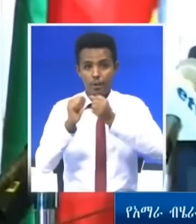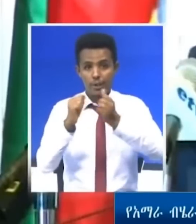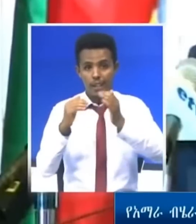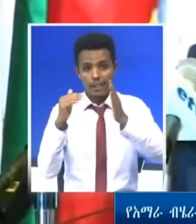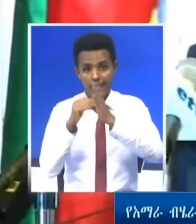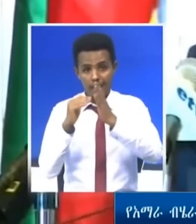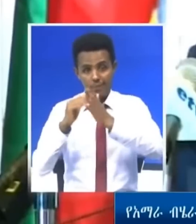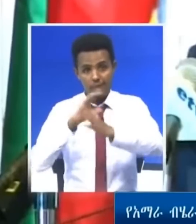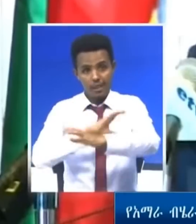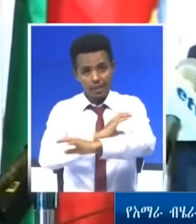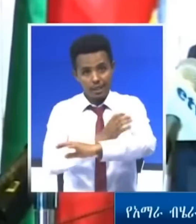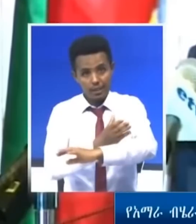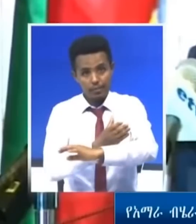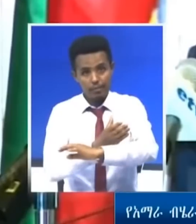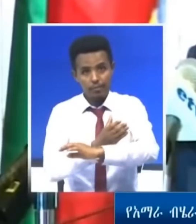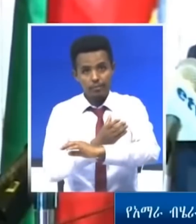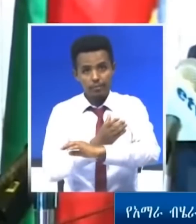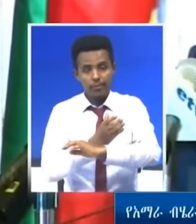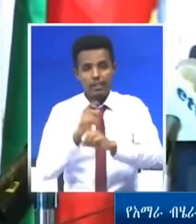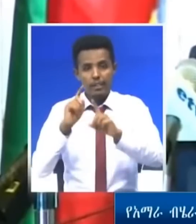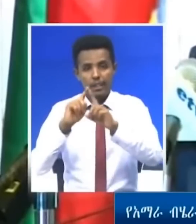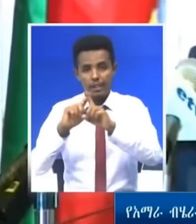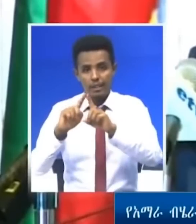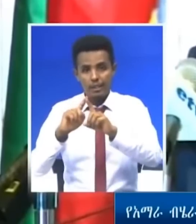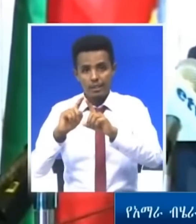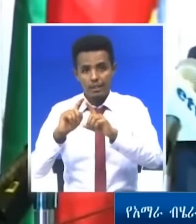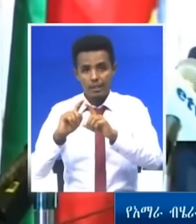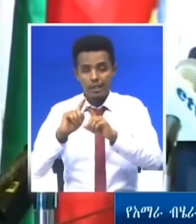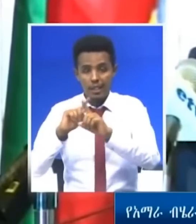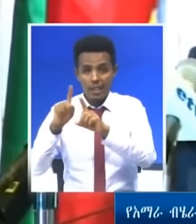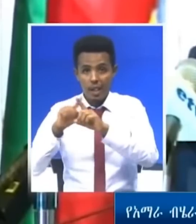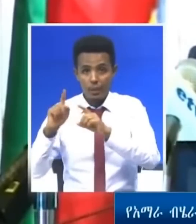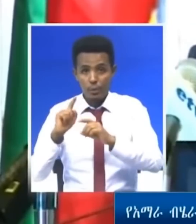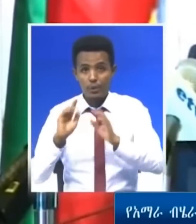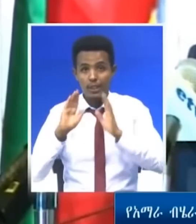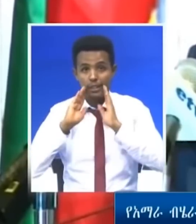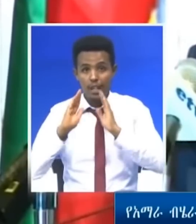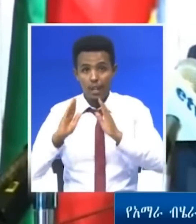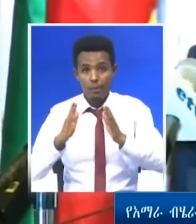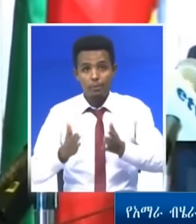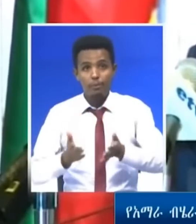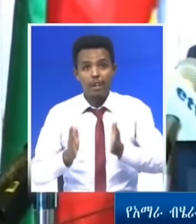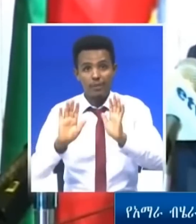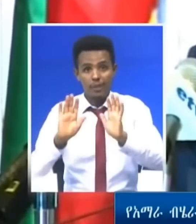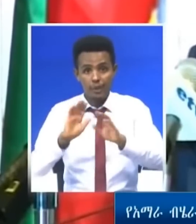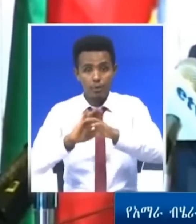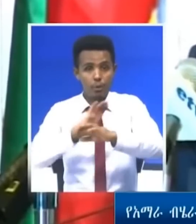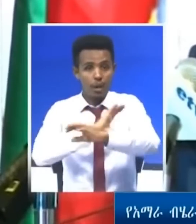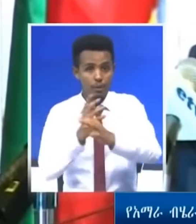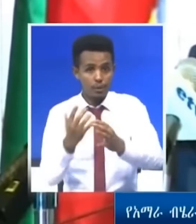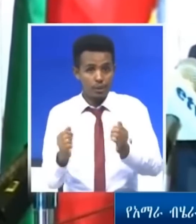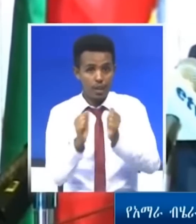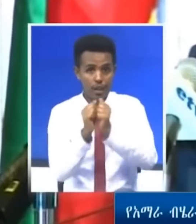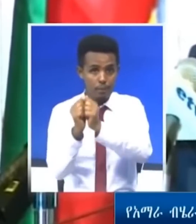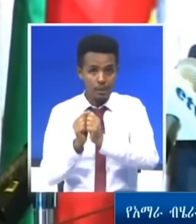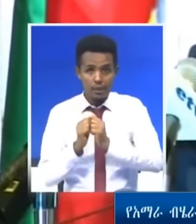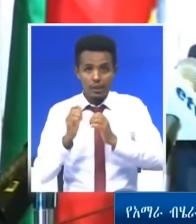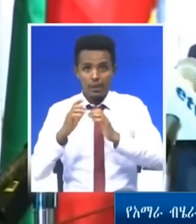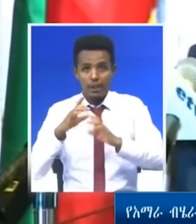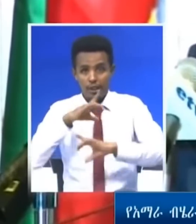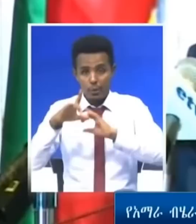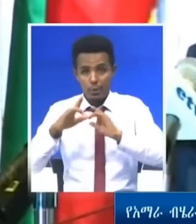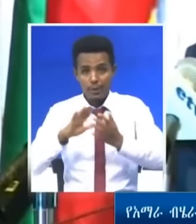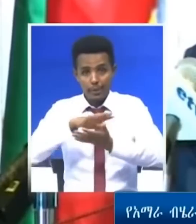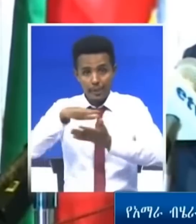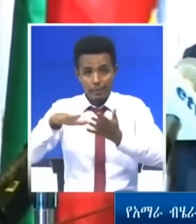ሰላም ከተለያዩ የክልሉን ሰላም ከመፈልጉ ኃይሎች ጋር በመሆን የክልሉን የብጥብጥ ቀጠና